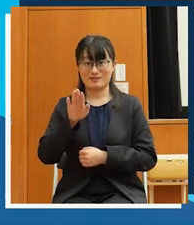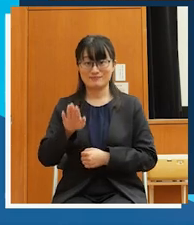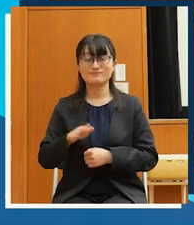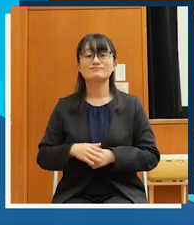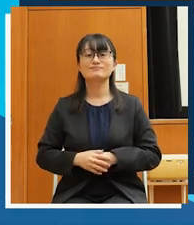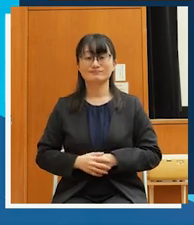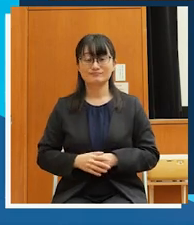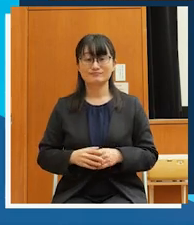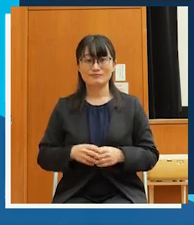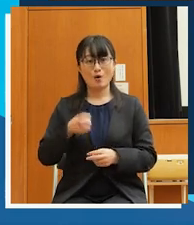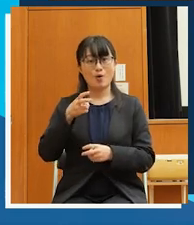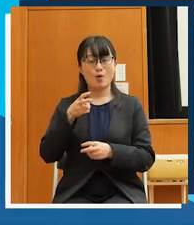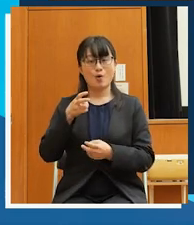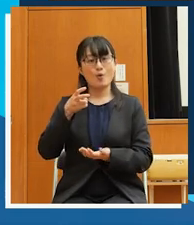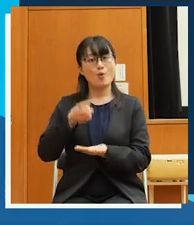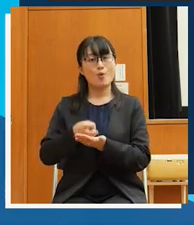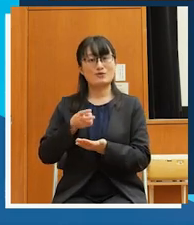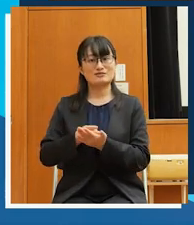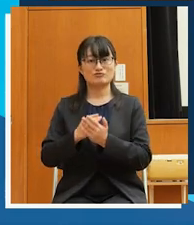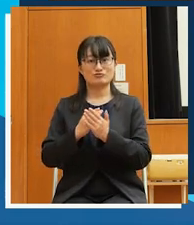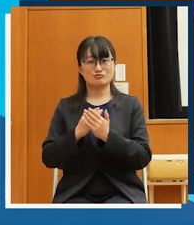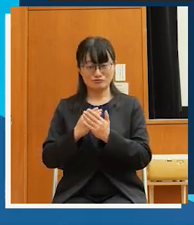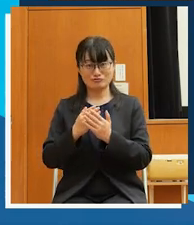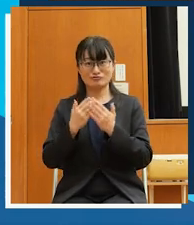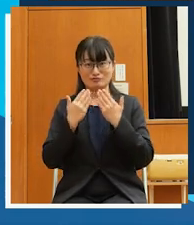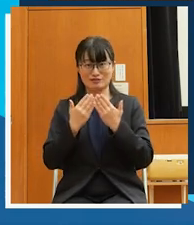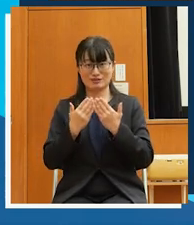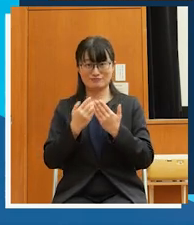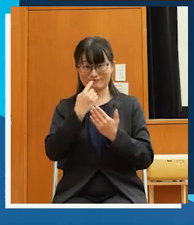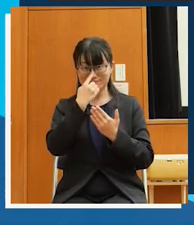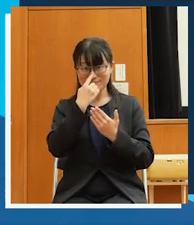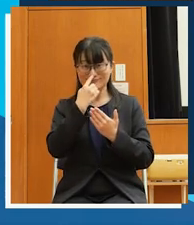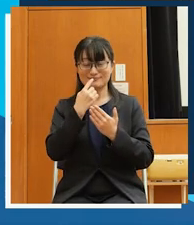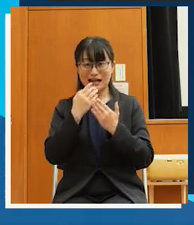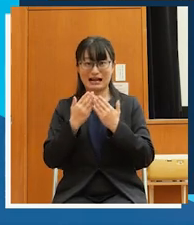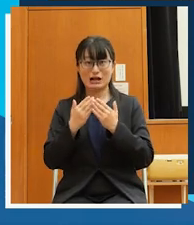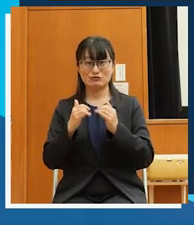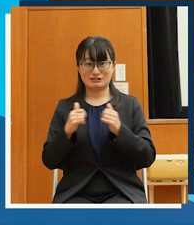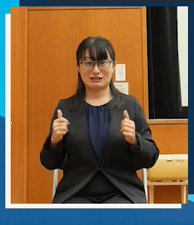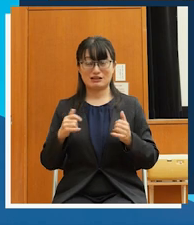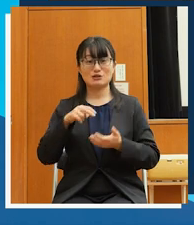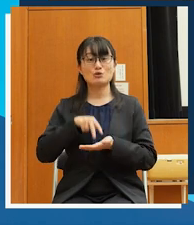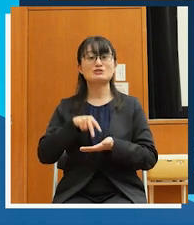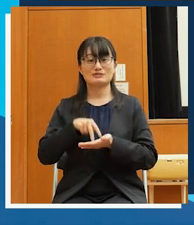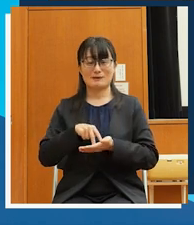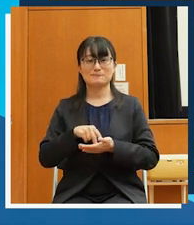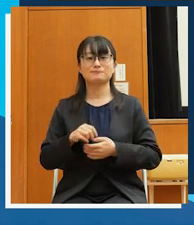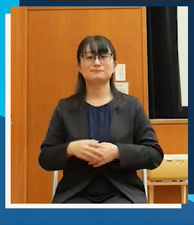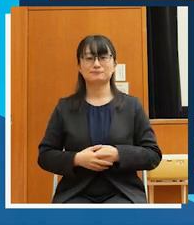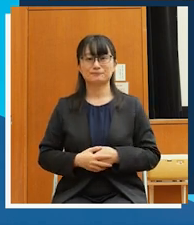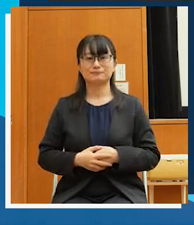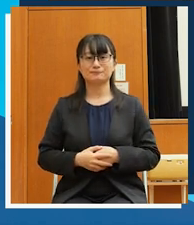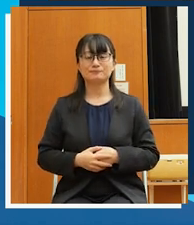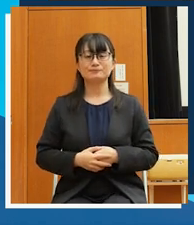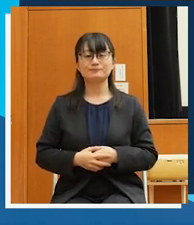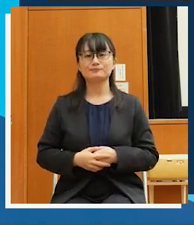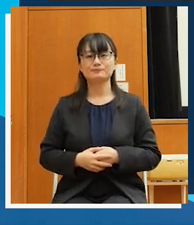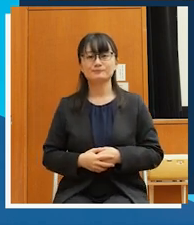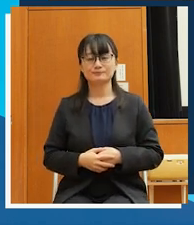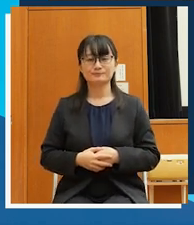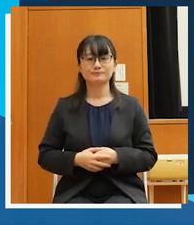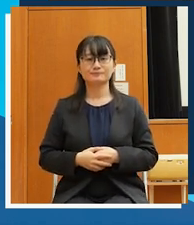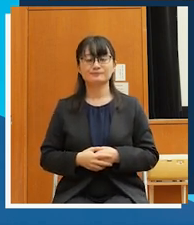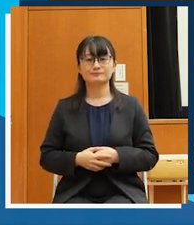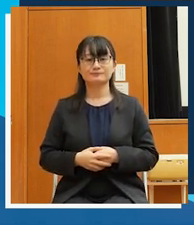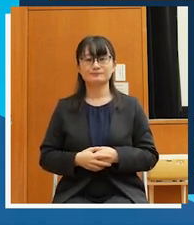これこれ何ができるのかということですねで裁判所が非常にこのヘコの問題については非常に冷たな態度と取るうこれ